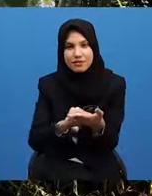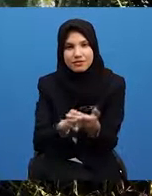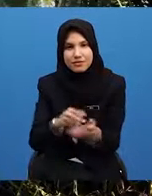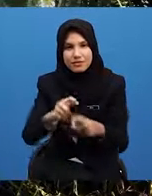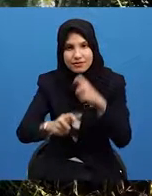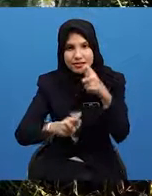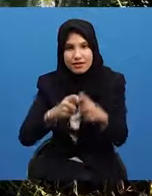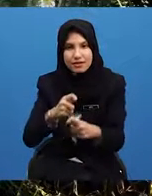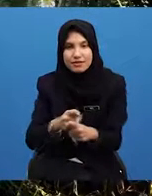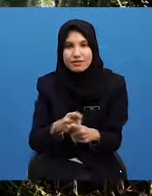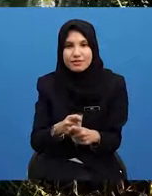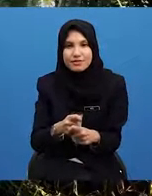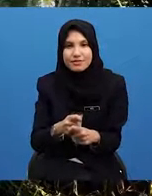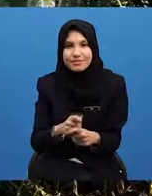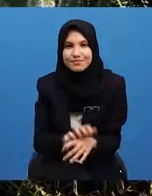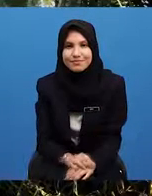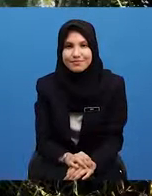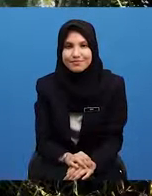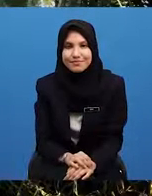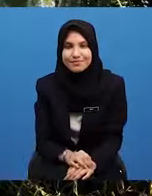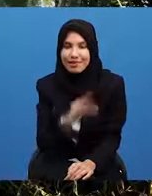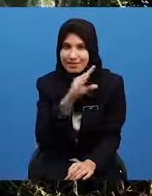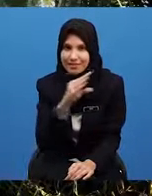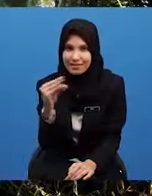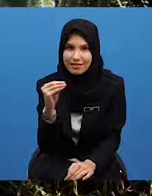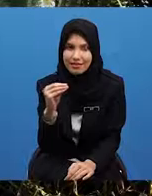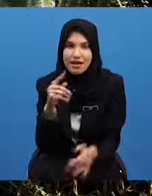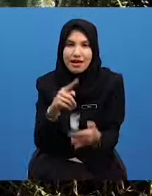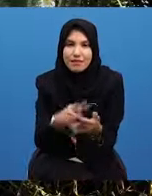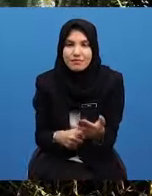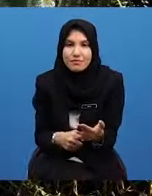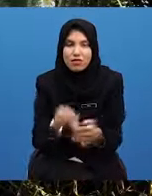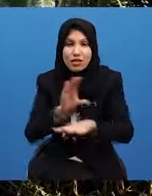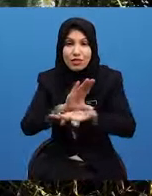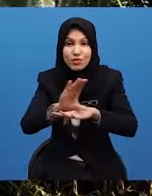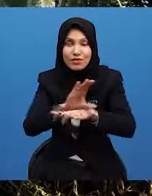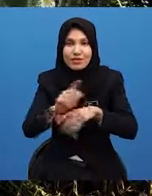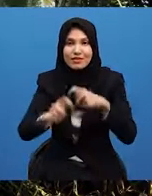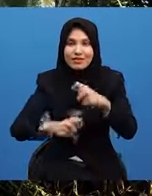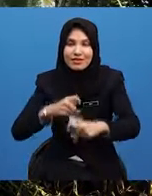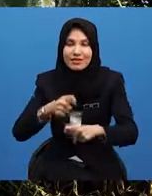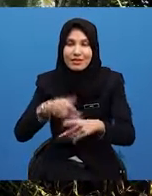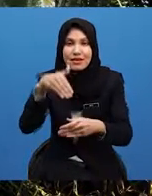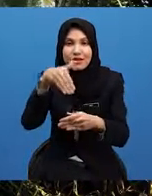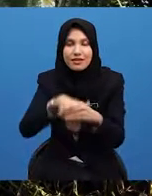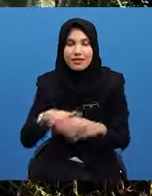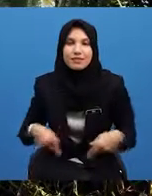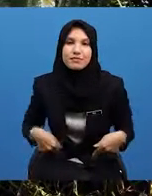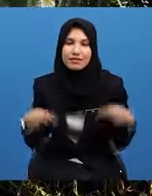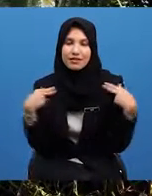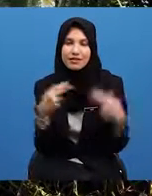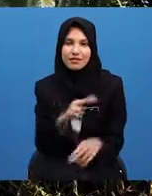takal dan jenisnya dan apakah juga kegunaannya di dalam